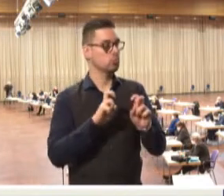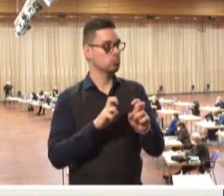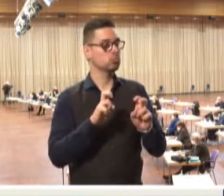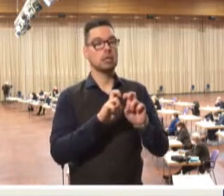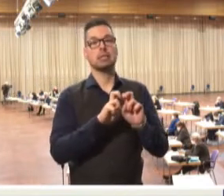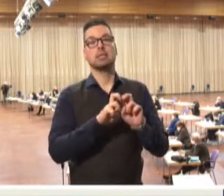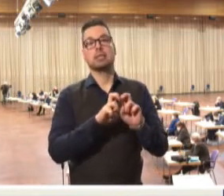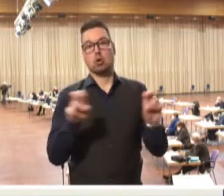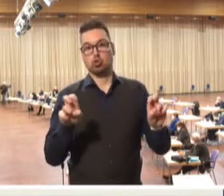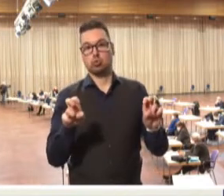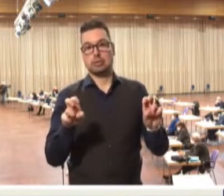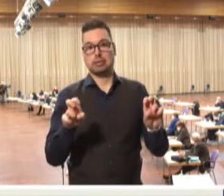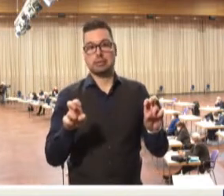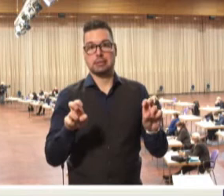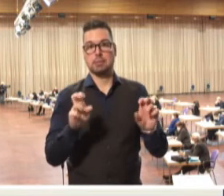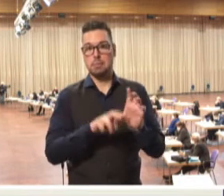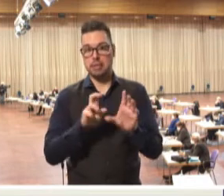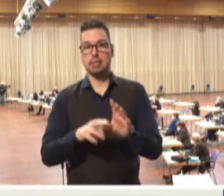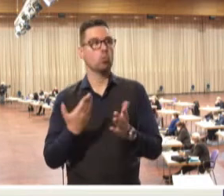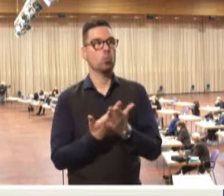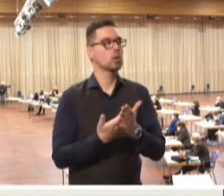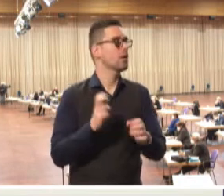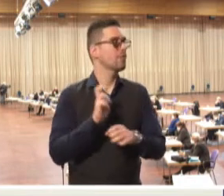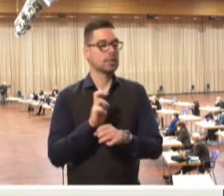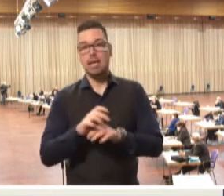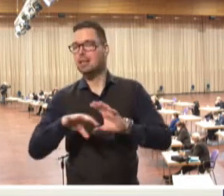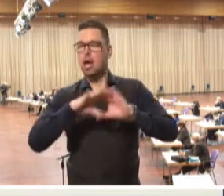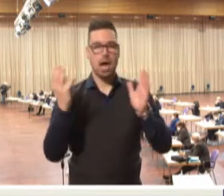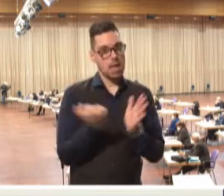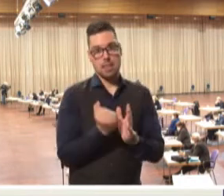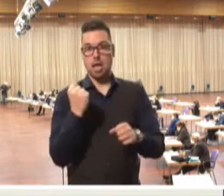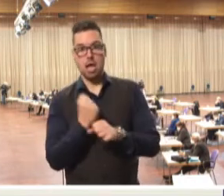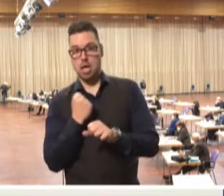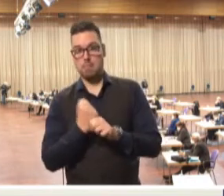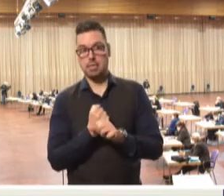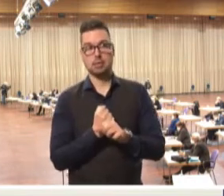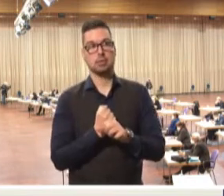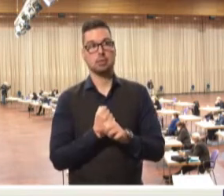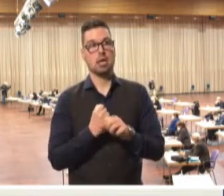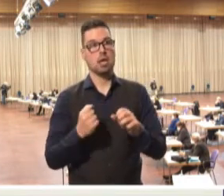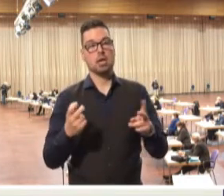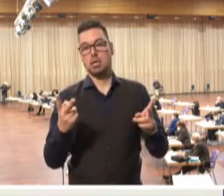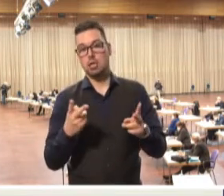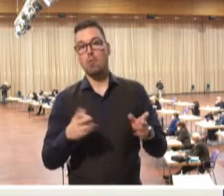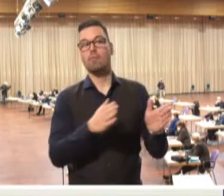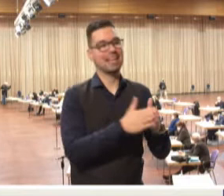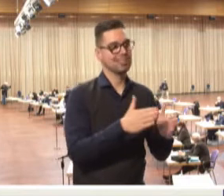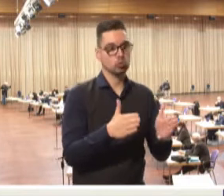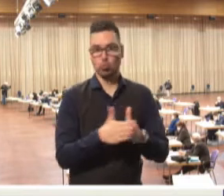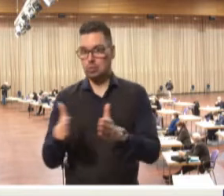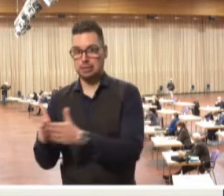Ausschussmitglieder oder als Vertreter an der Stelle. An alle Mitarbeitenden, sei es an die Mitarbeiter und Mitarbeiter der